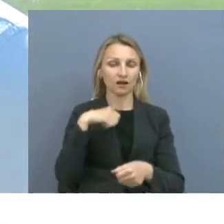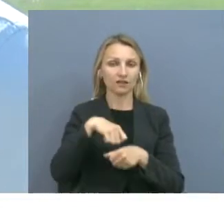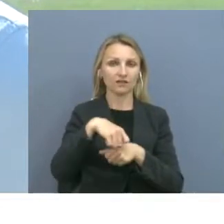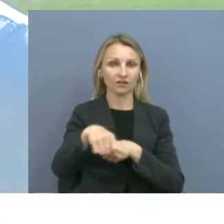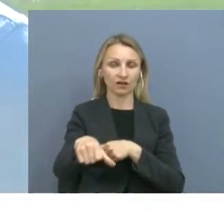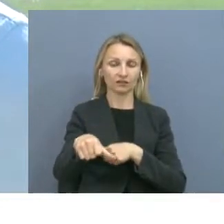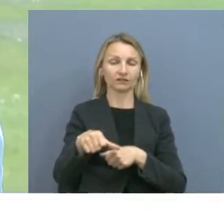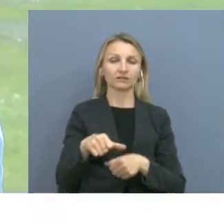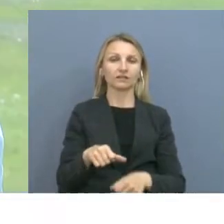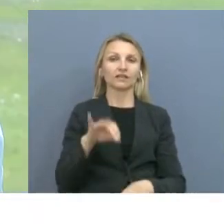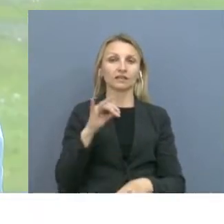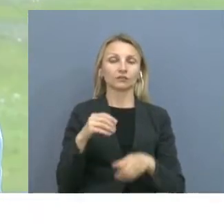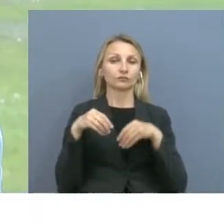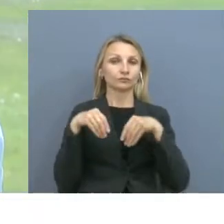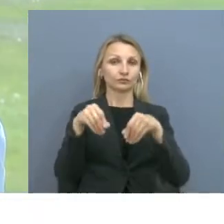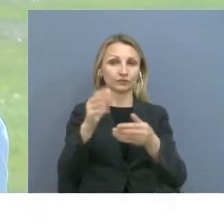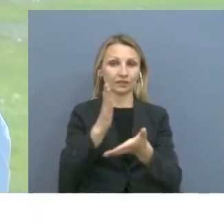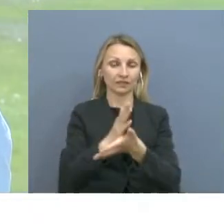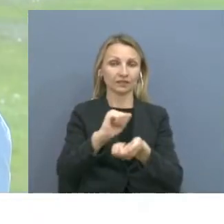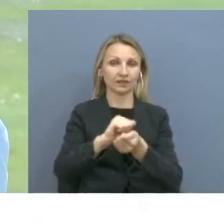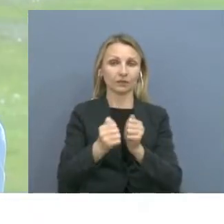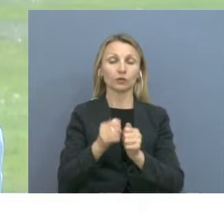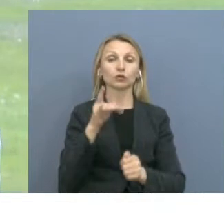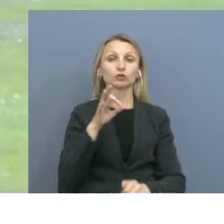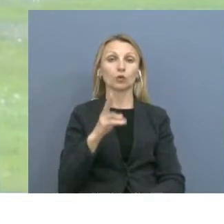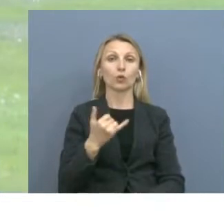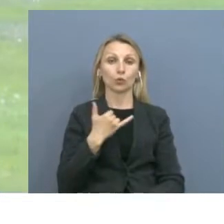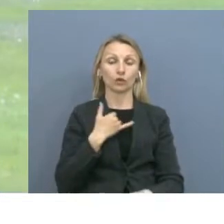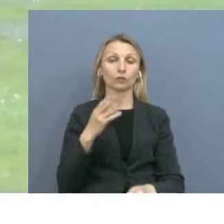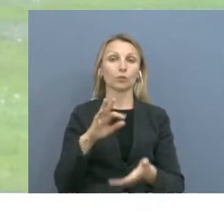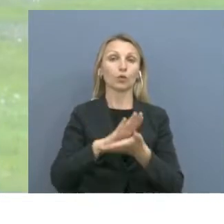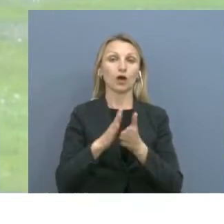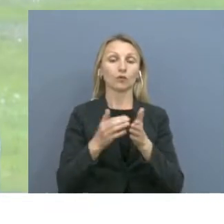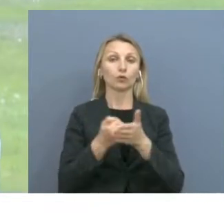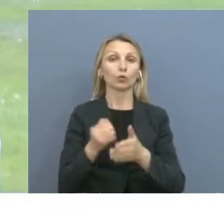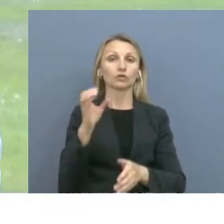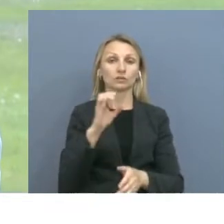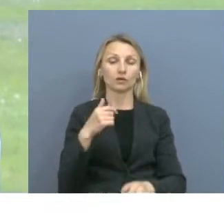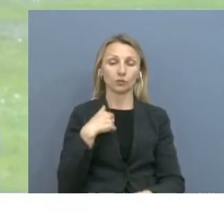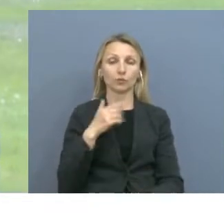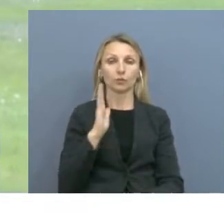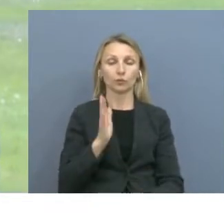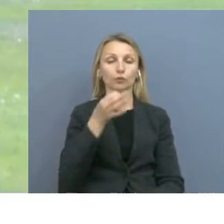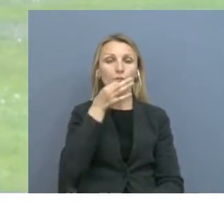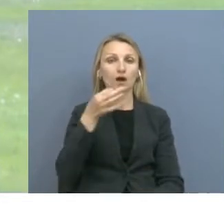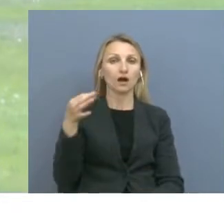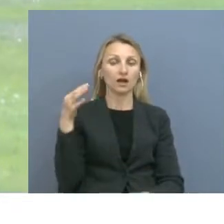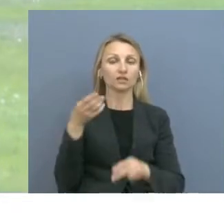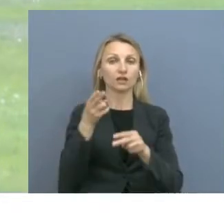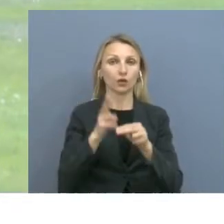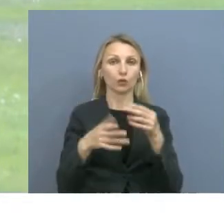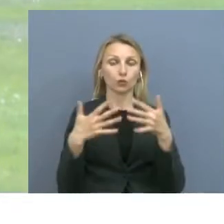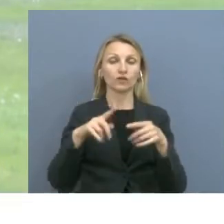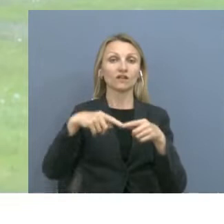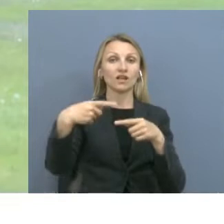снять старого асфальта. Сроки у нас есть, вообще по договору до сентября у нас. Ну, планируем, конечно, раньше закончить. Уже на следующей